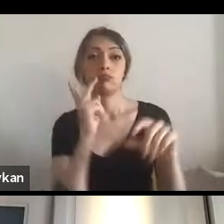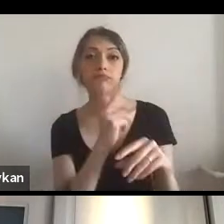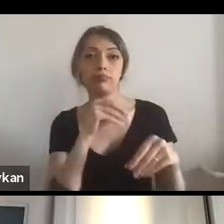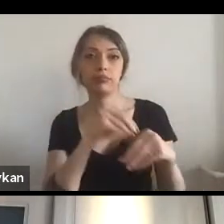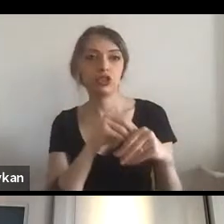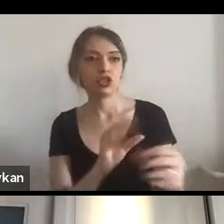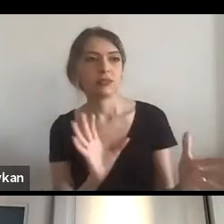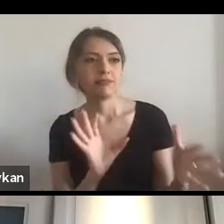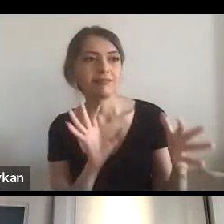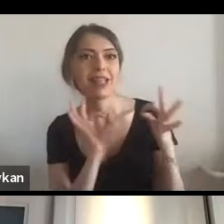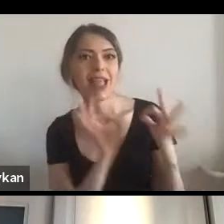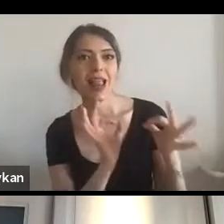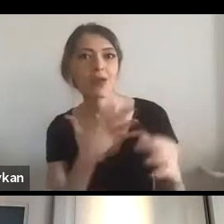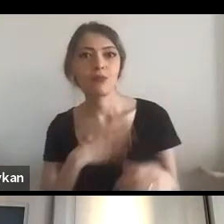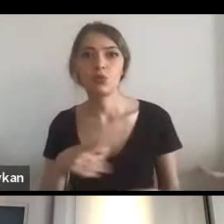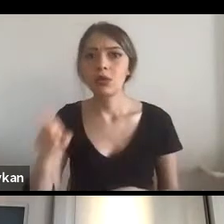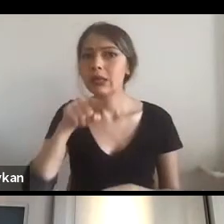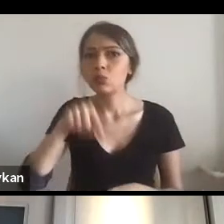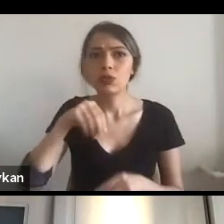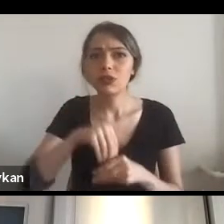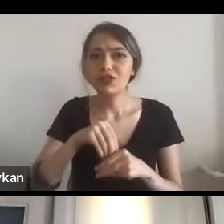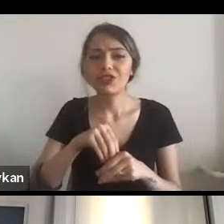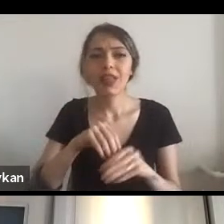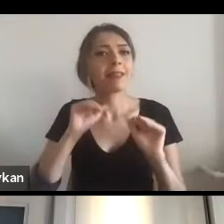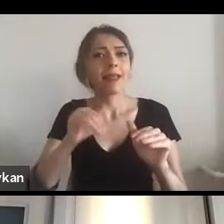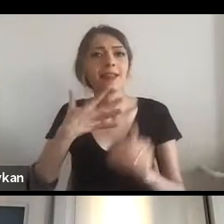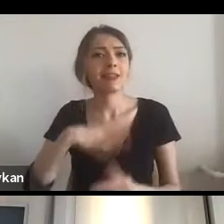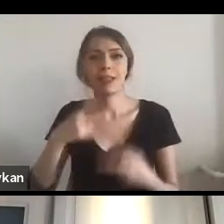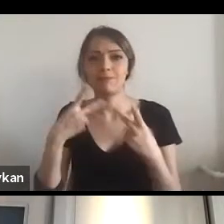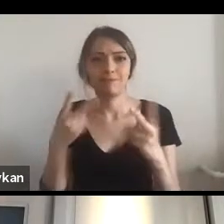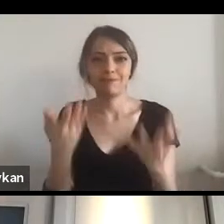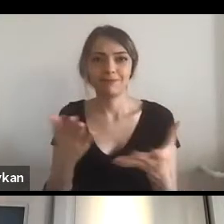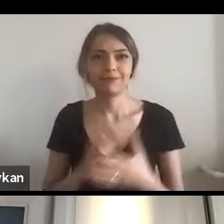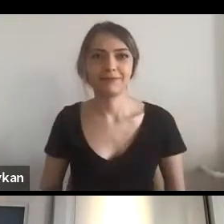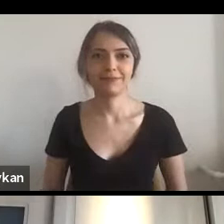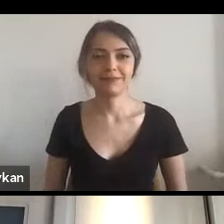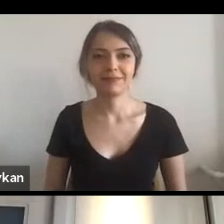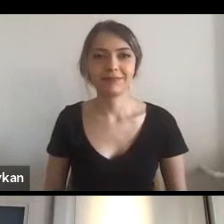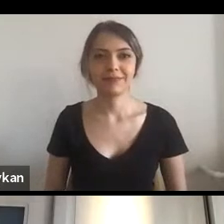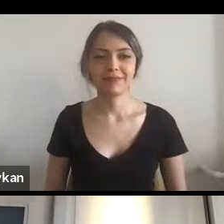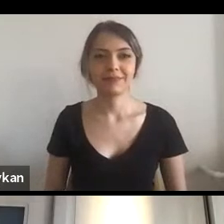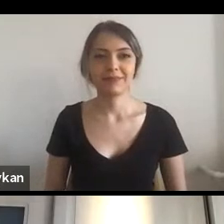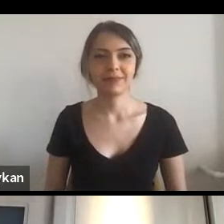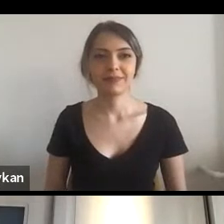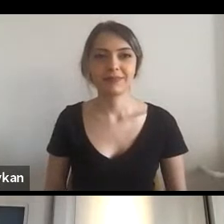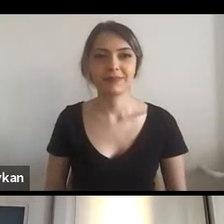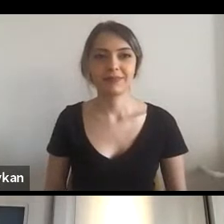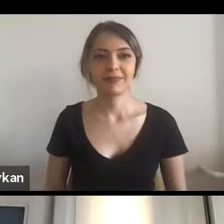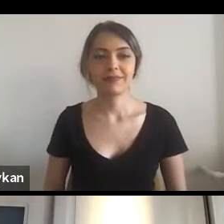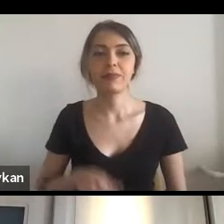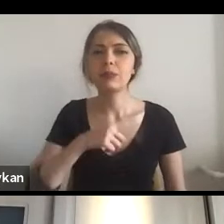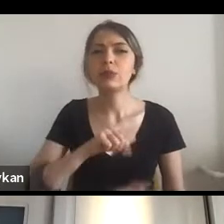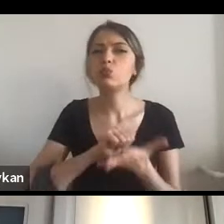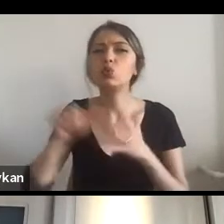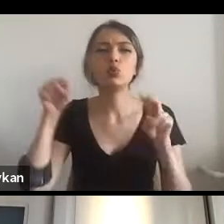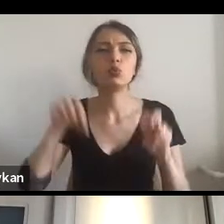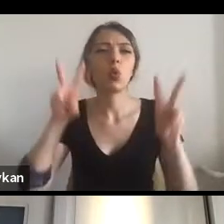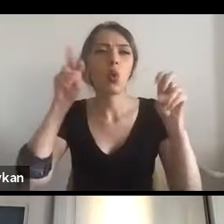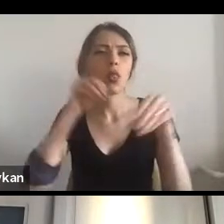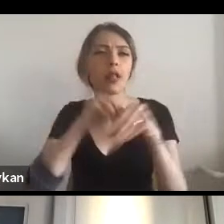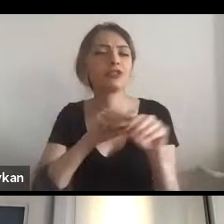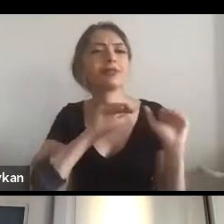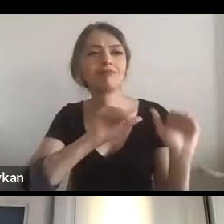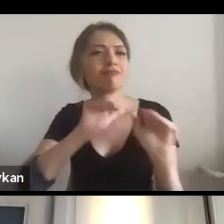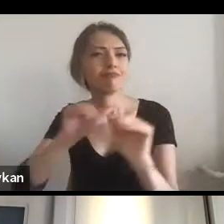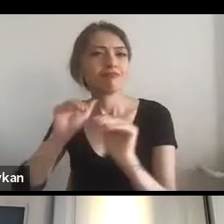istiyorsanız bununla alakalı da destek isteyebilirsiniz. Biz tüm bu konularda destek verebiliyoruz. Dediğim